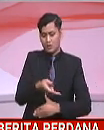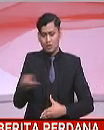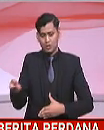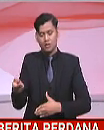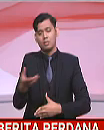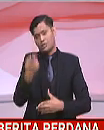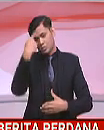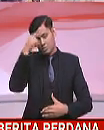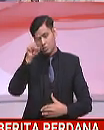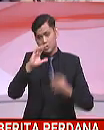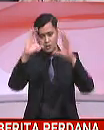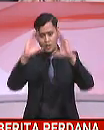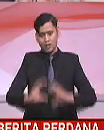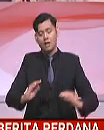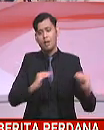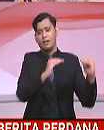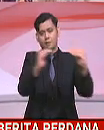adil.